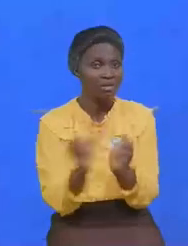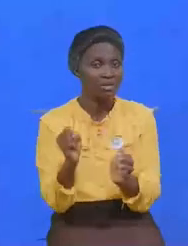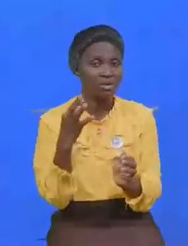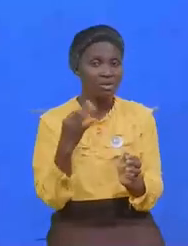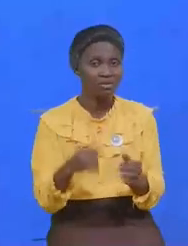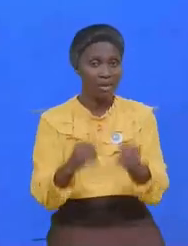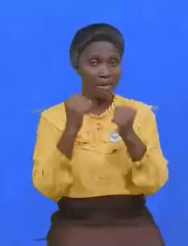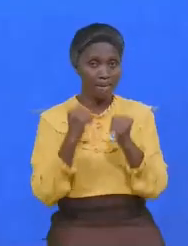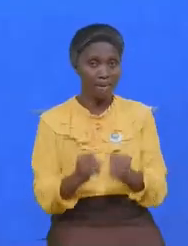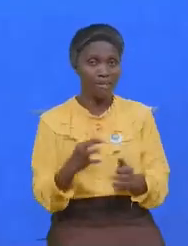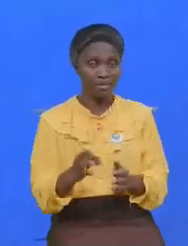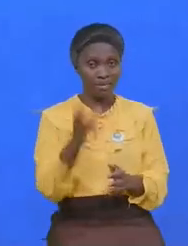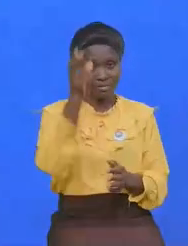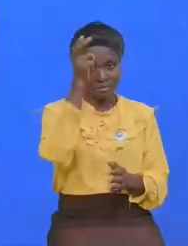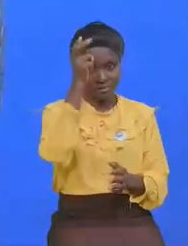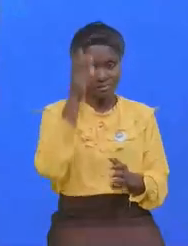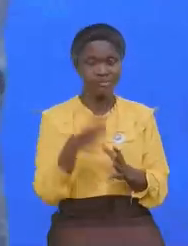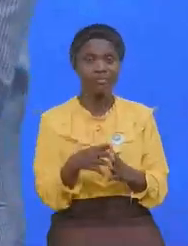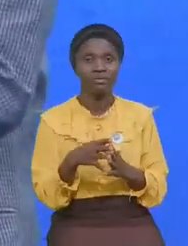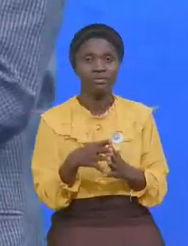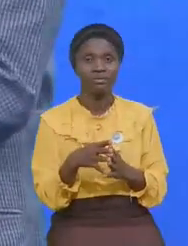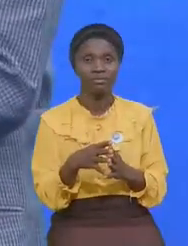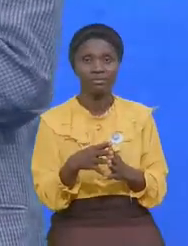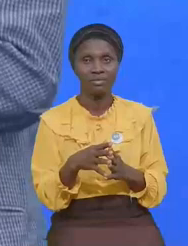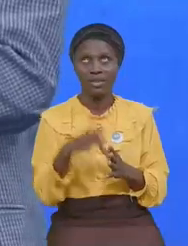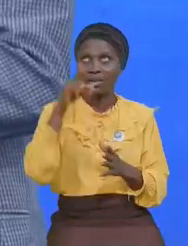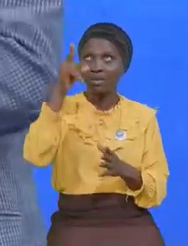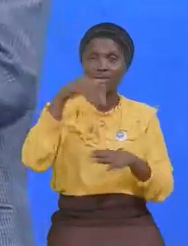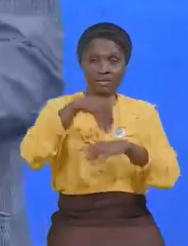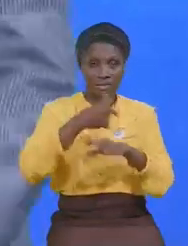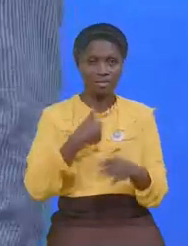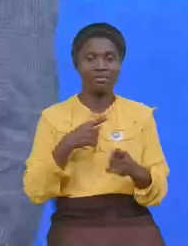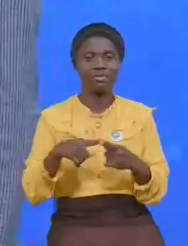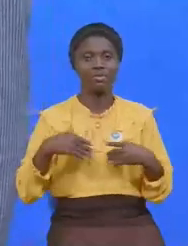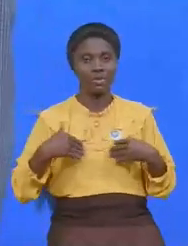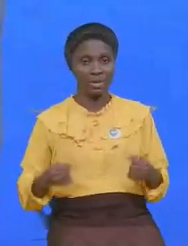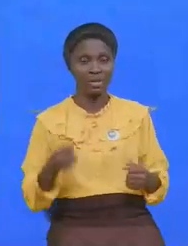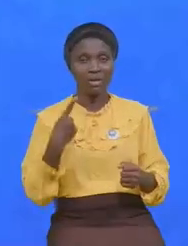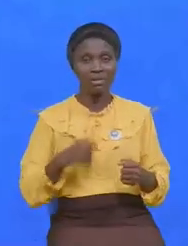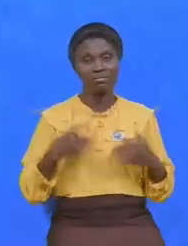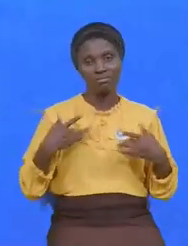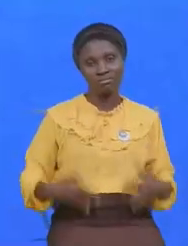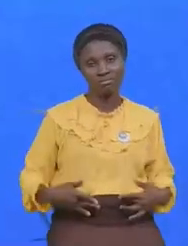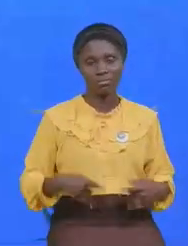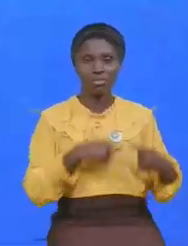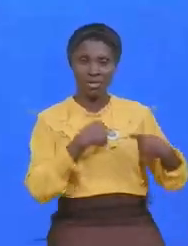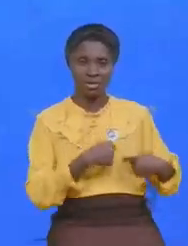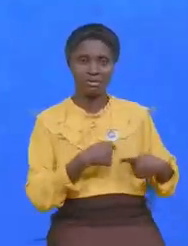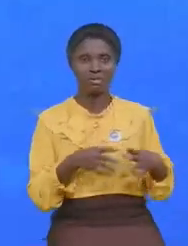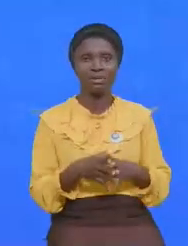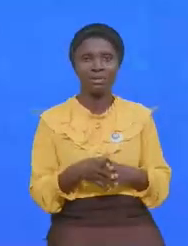les captifs du pouvoir maléfique. Il m'a envoyé pour